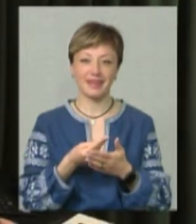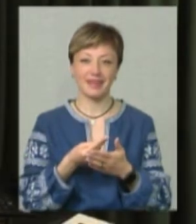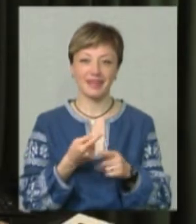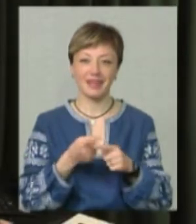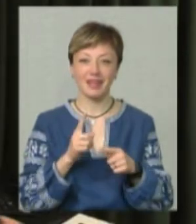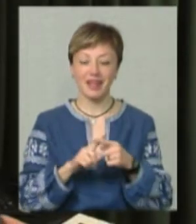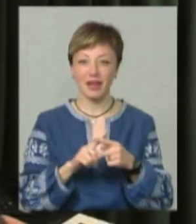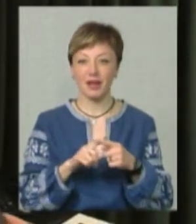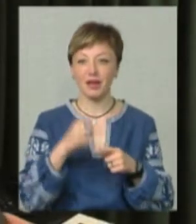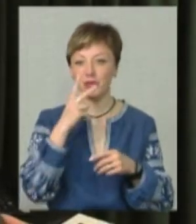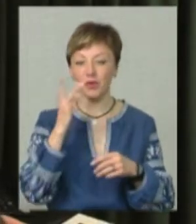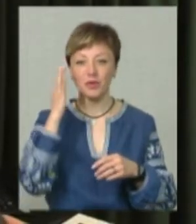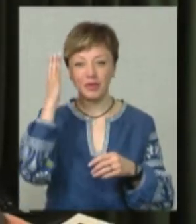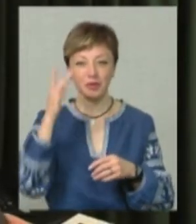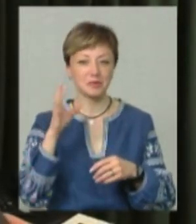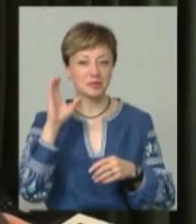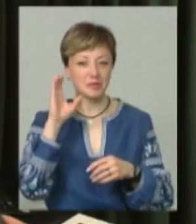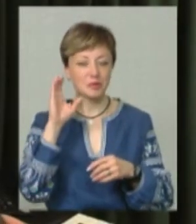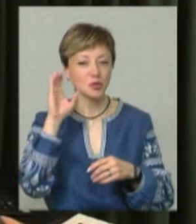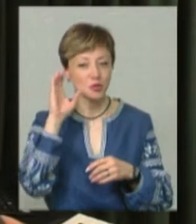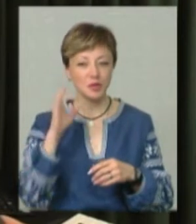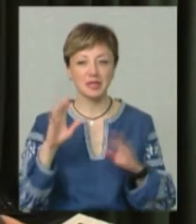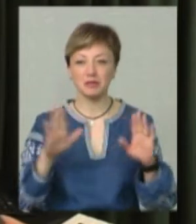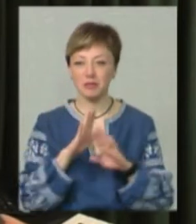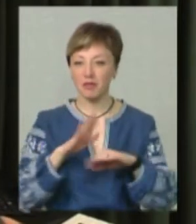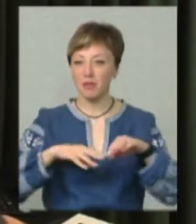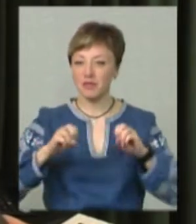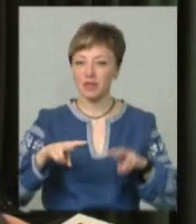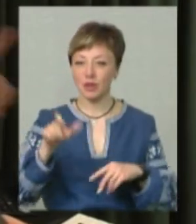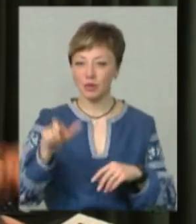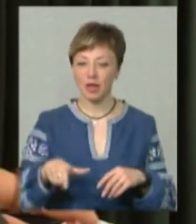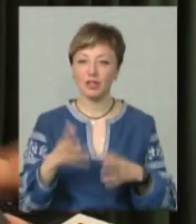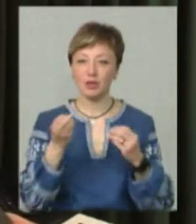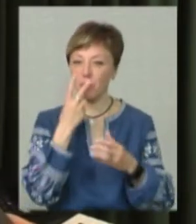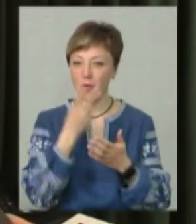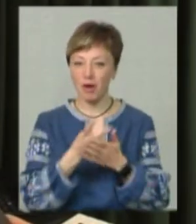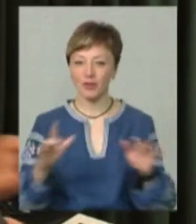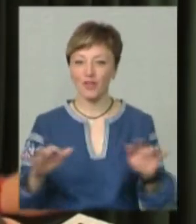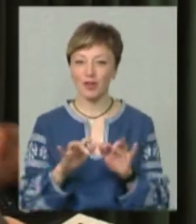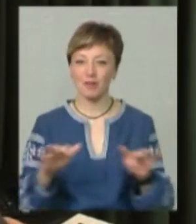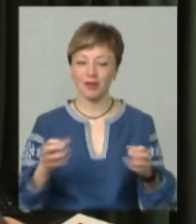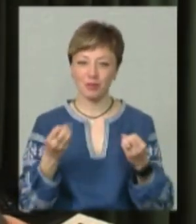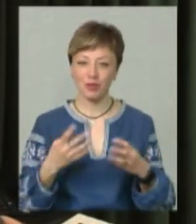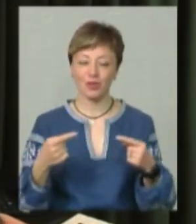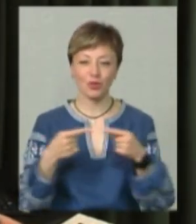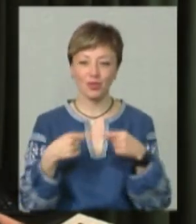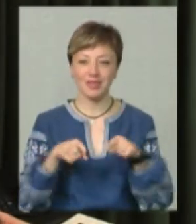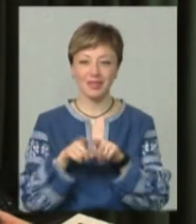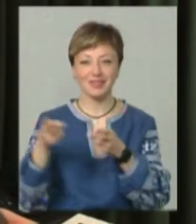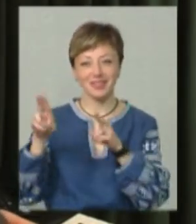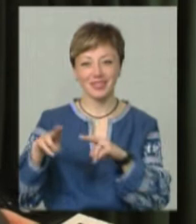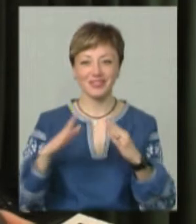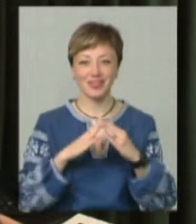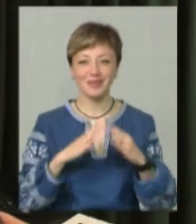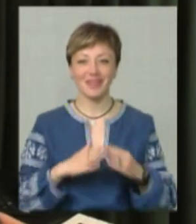на сторінці, її співи, мені дуже сподобалася, людина-професіонал. Але ще я побачила фортепіано, просто я точно таке полишила